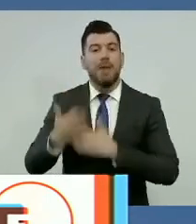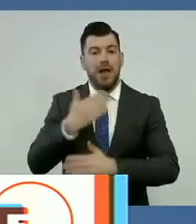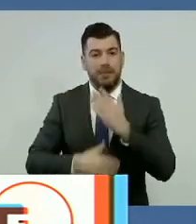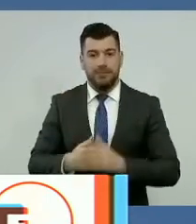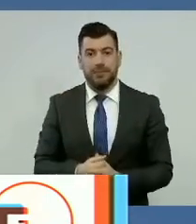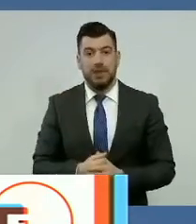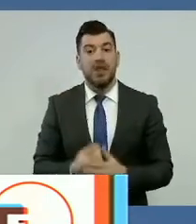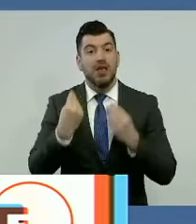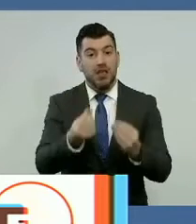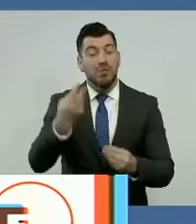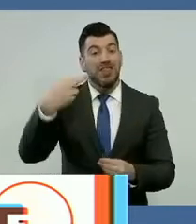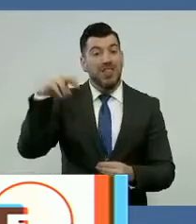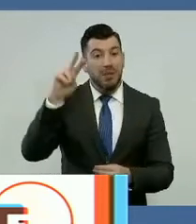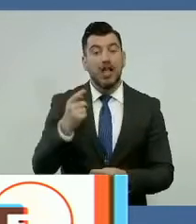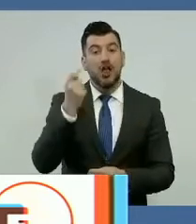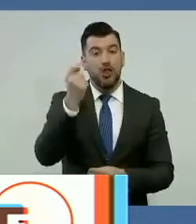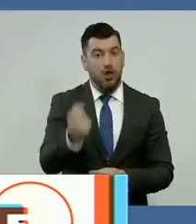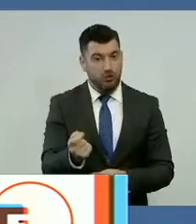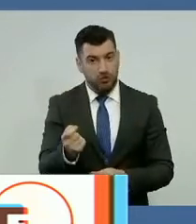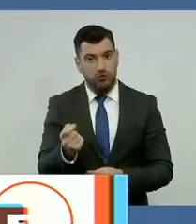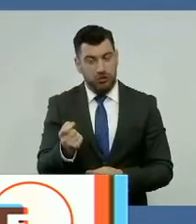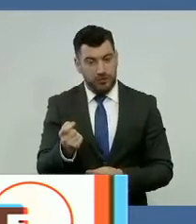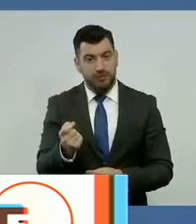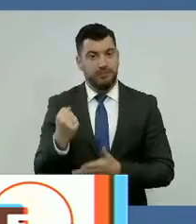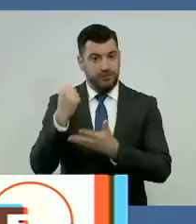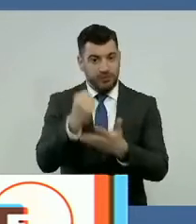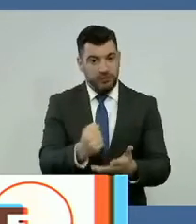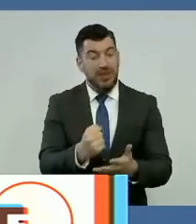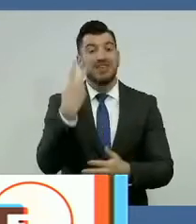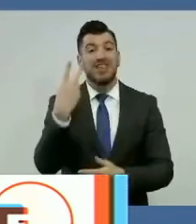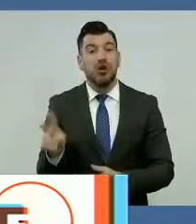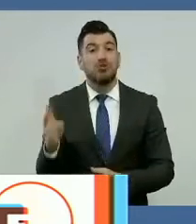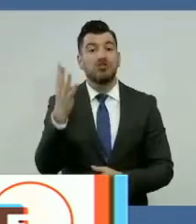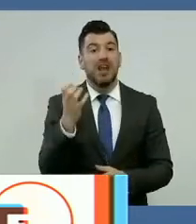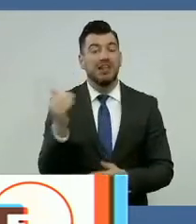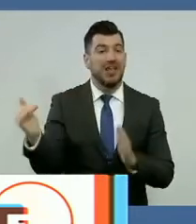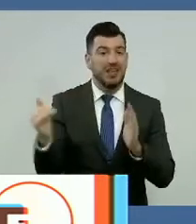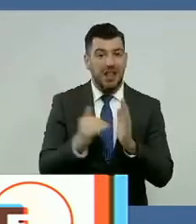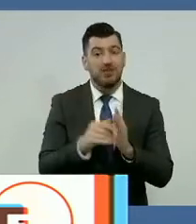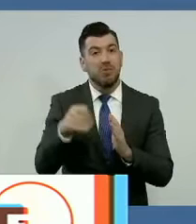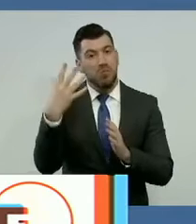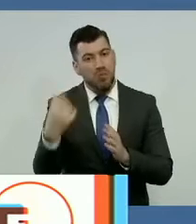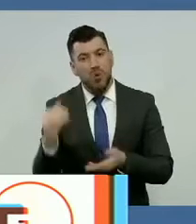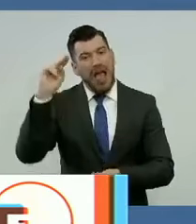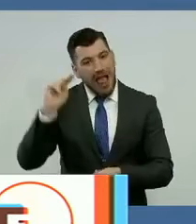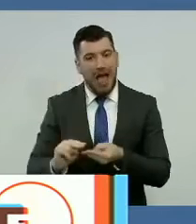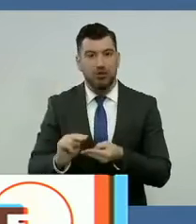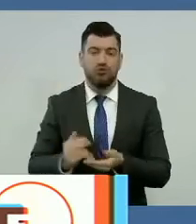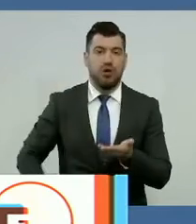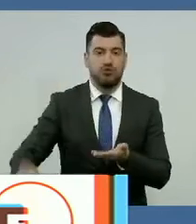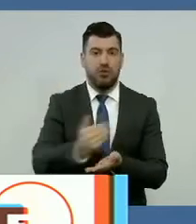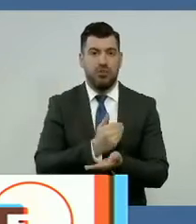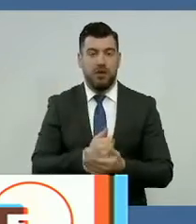δόση ελάχιστο εγγυημένου εισοδήματος σε 240.000 δικαιούχους του. Το συνολικό